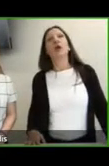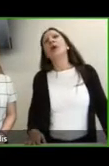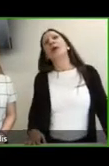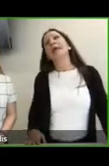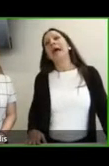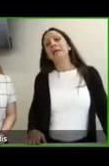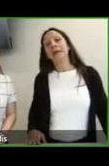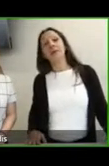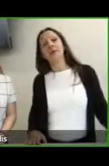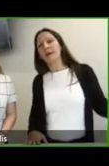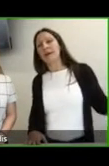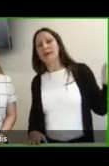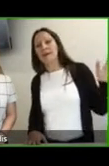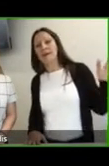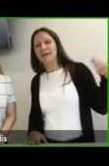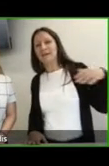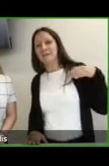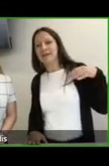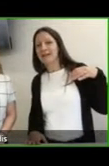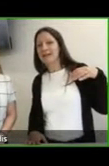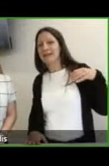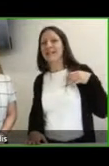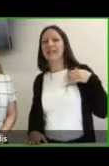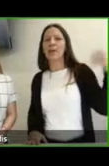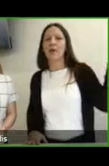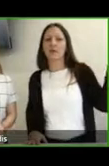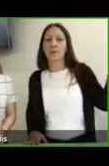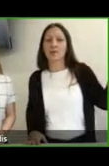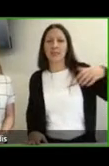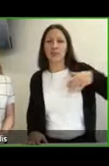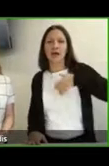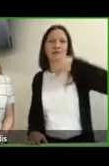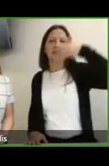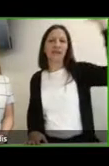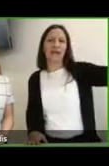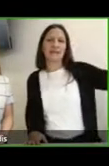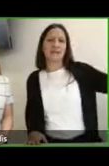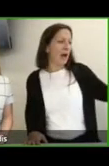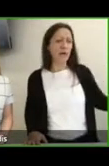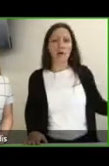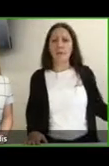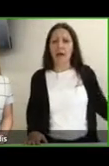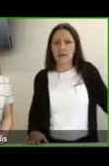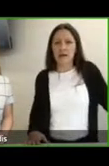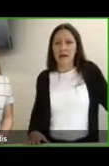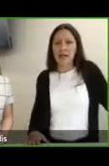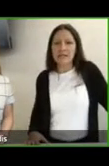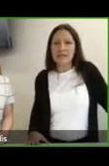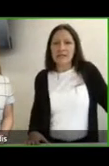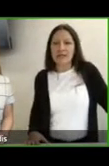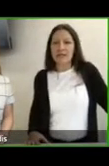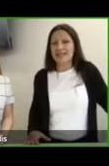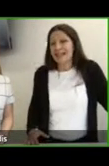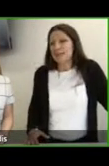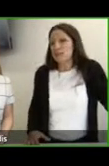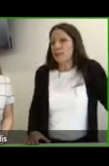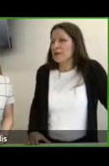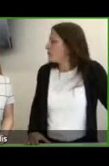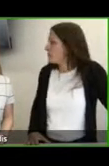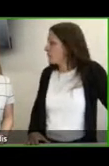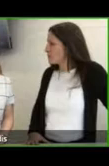que la saison, la série Game of Thrones est la plus grande série réalisée par l'homme actuellement. Ça reste